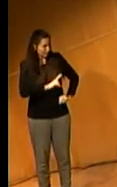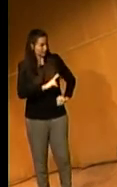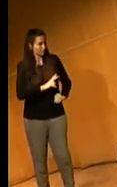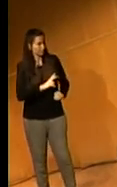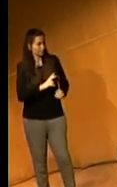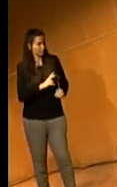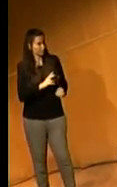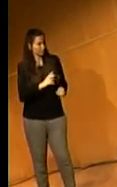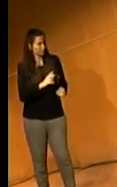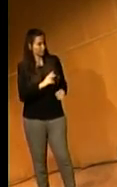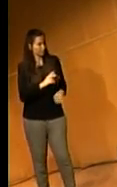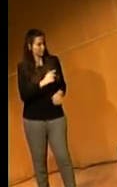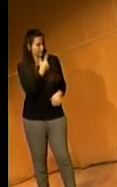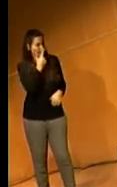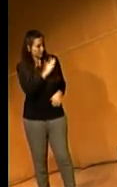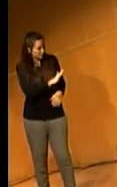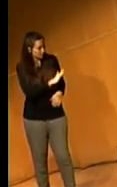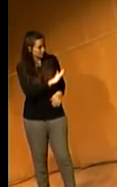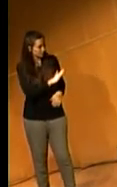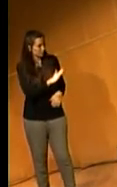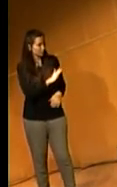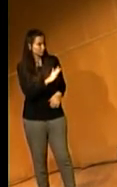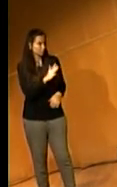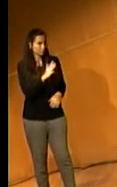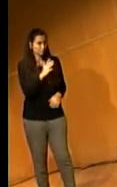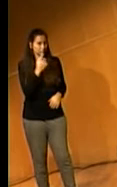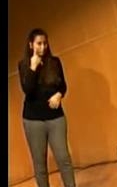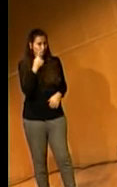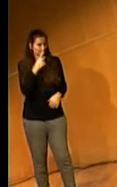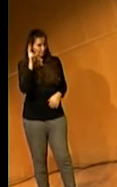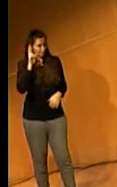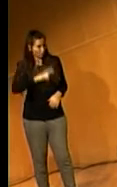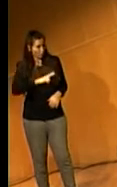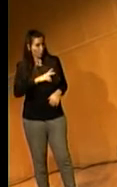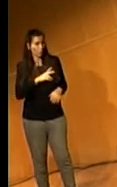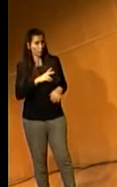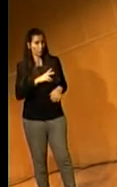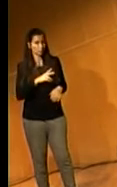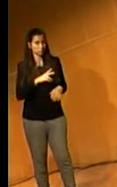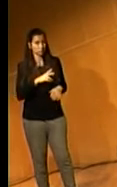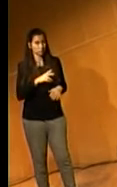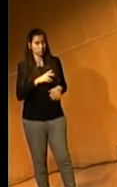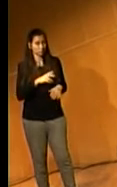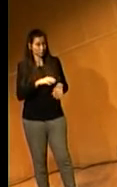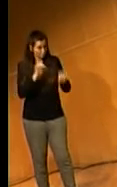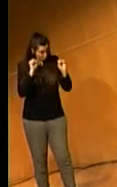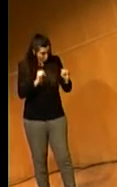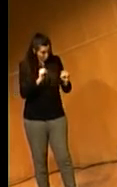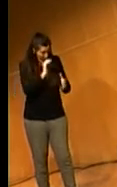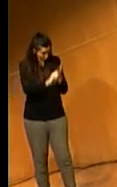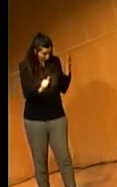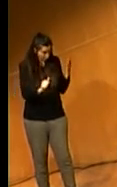en pensez ? Est-ce que vous pensez que c'est possible de réaliser cette